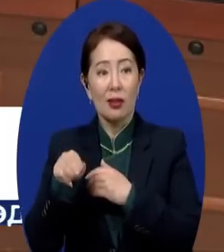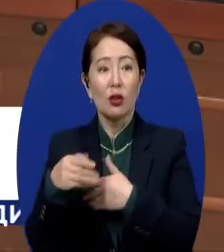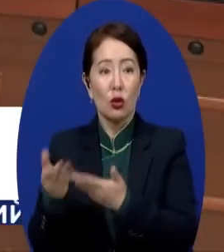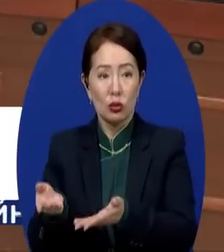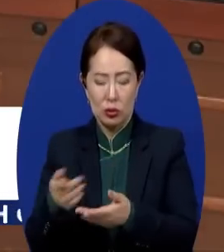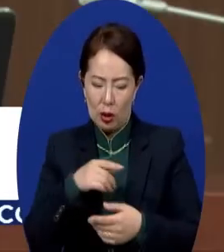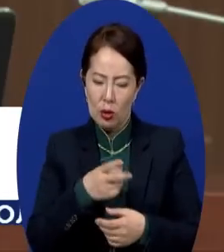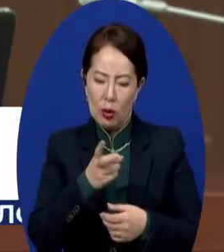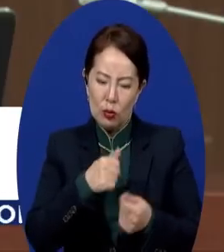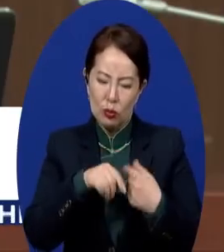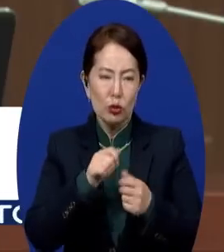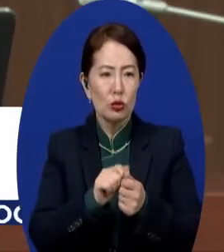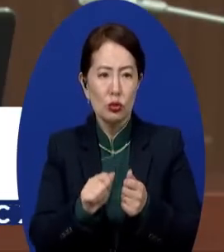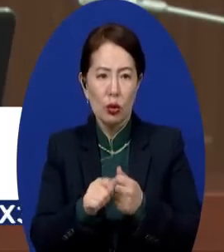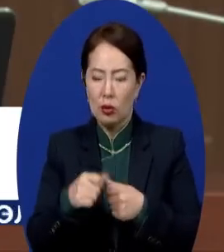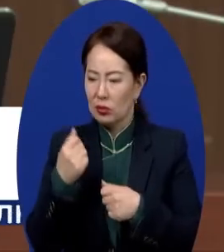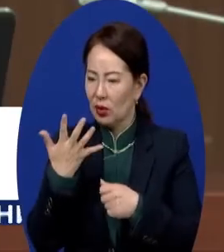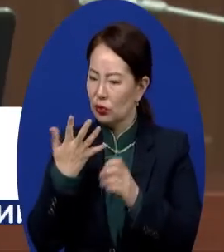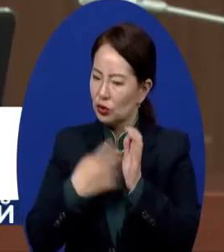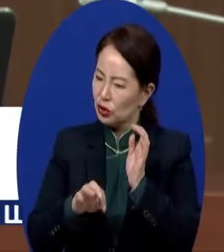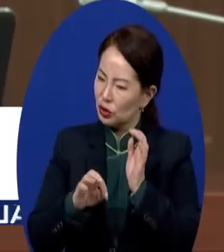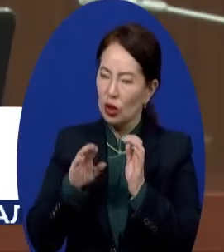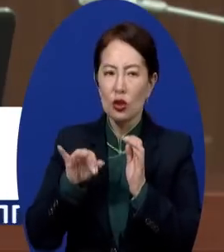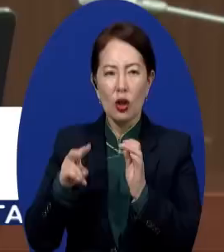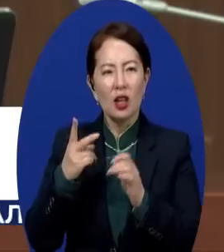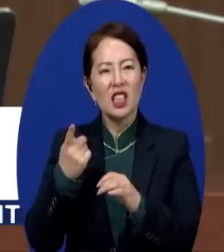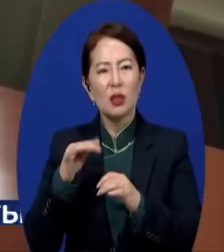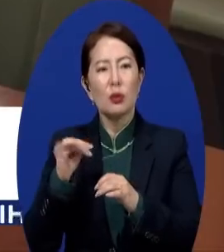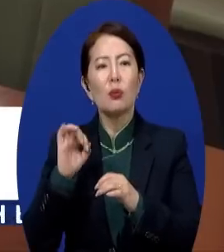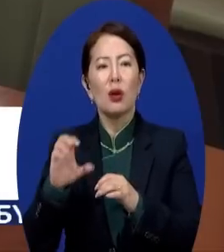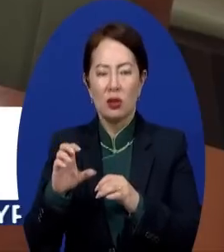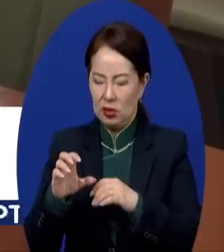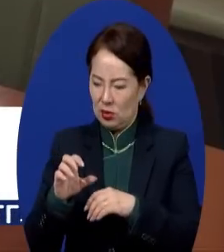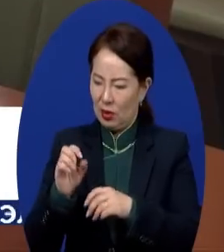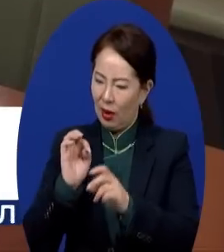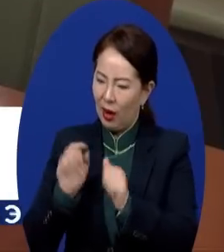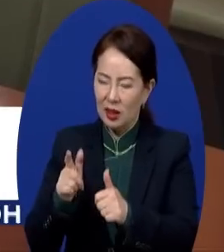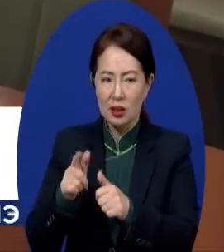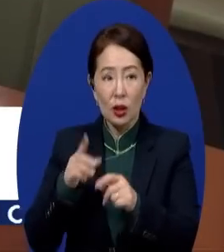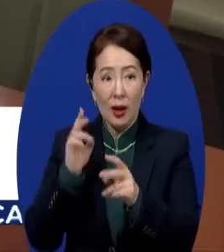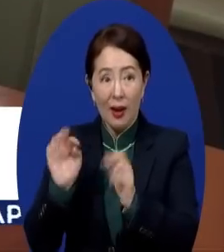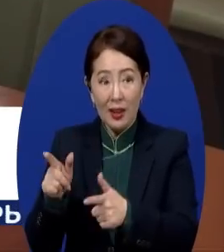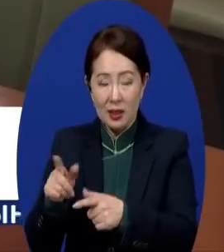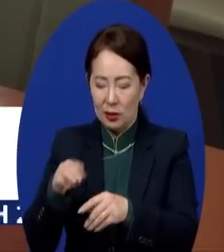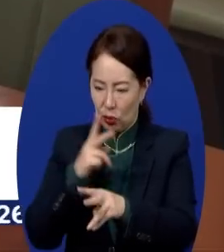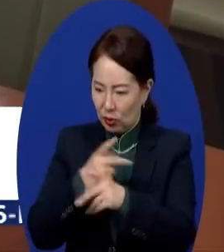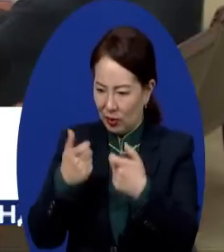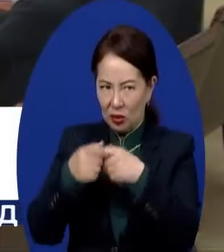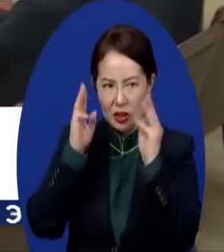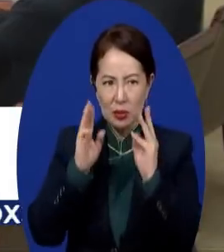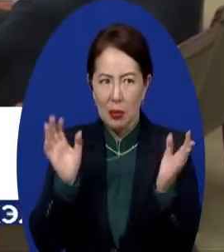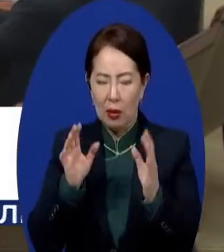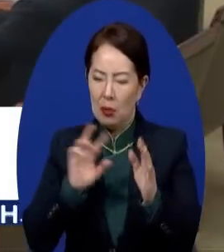төлбөрийг төлөөгүй, мөн 590 гаруй тонн химийн бодисын хаягдлыг хууль тогтоомжийн хүрээнд шийдвэрлэхгүй бол байгаль орчин сүйтгэх эрсдэл өндөр